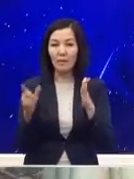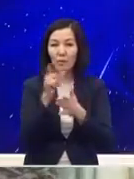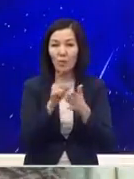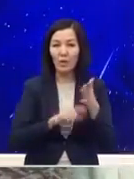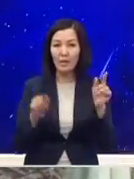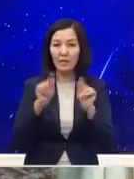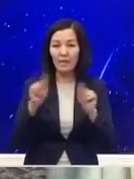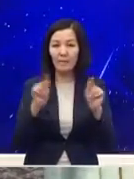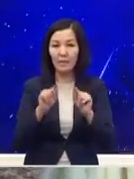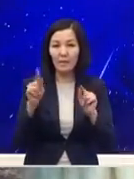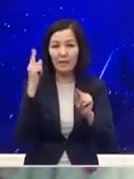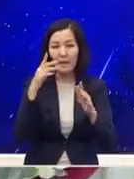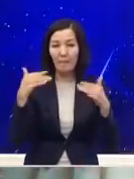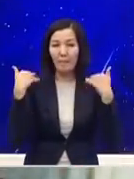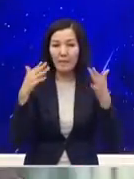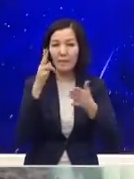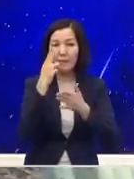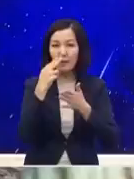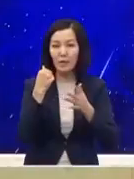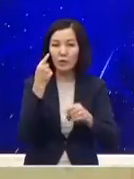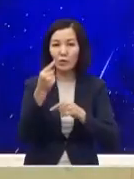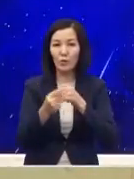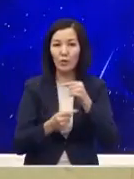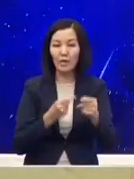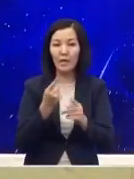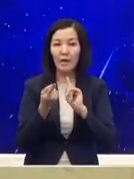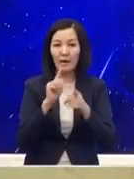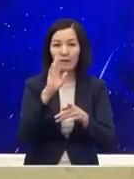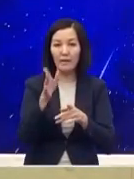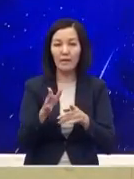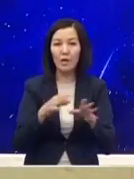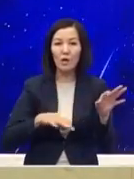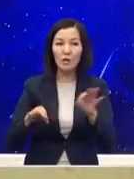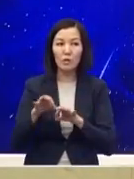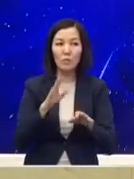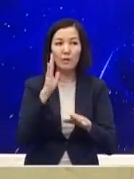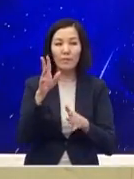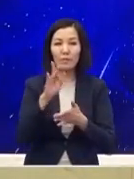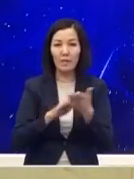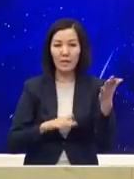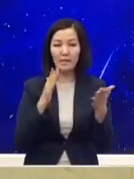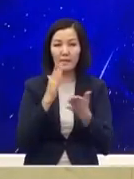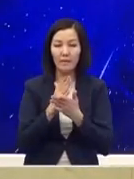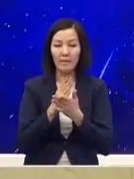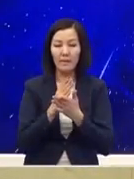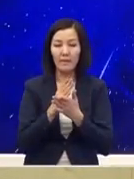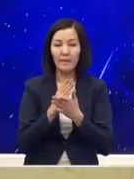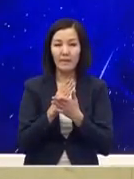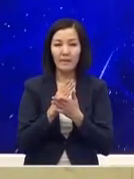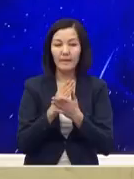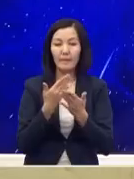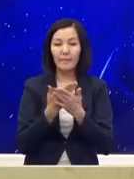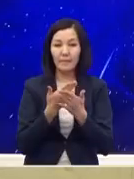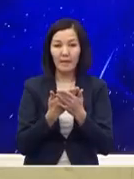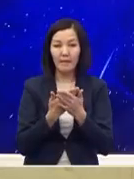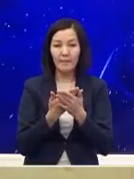дәріптеген бастама енді дәстүрге айналады. Және де бұл жоба ары қаратай жалғасын табатын болады.